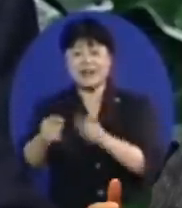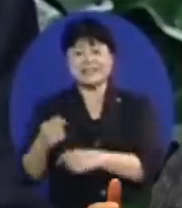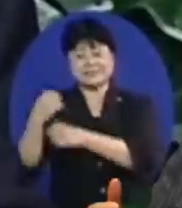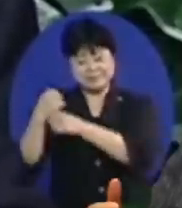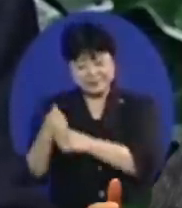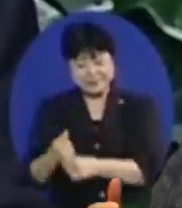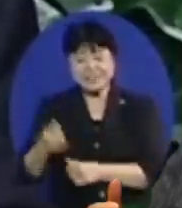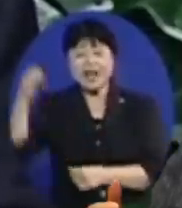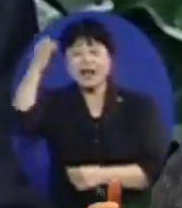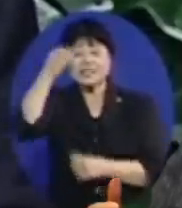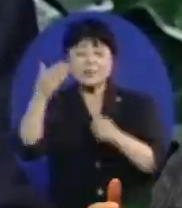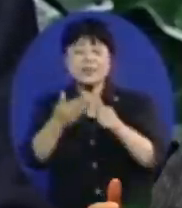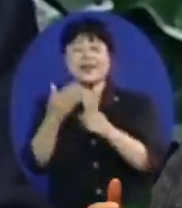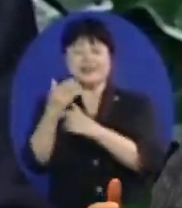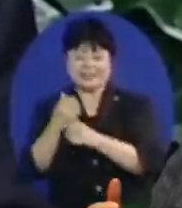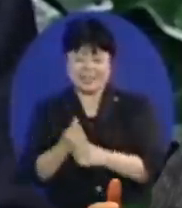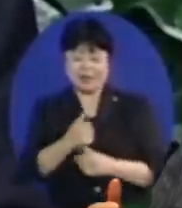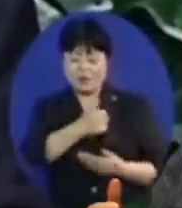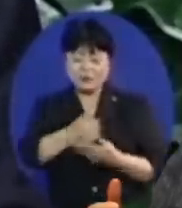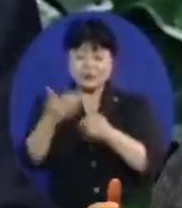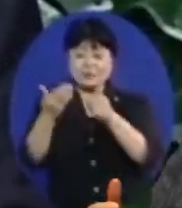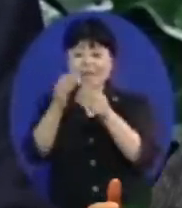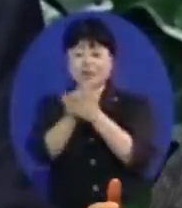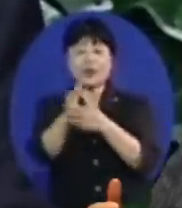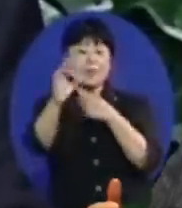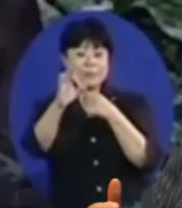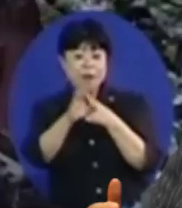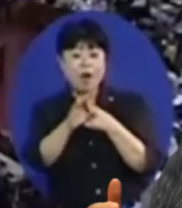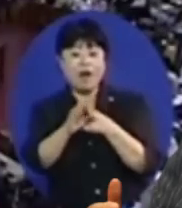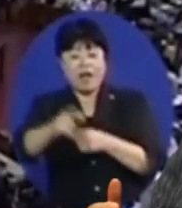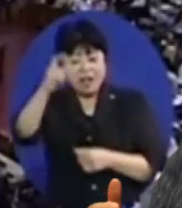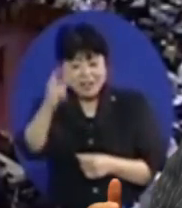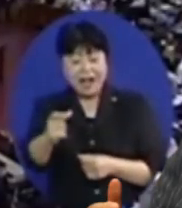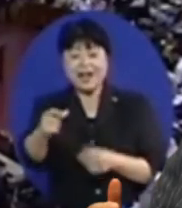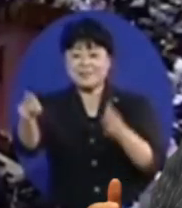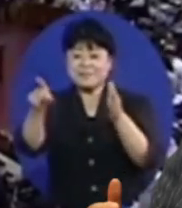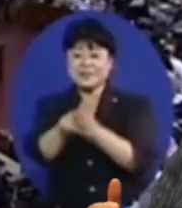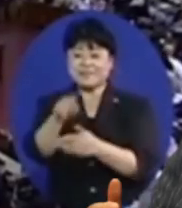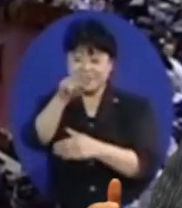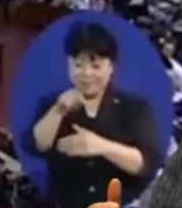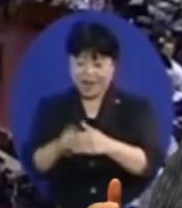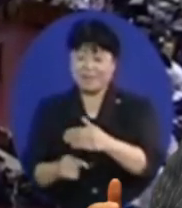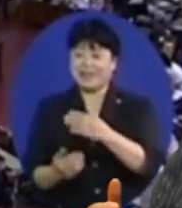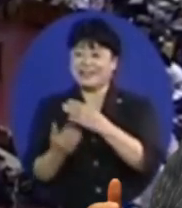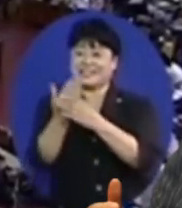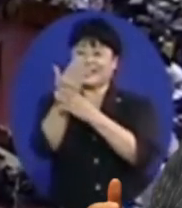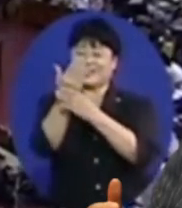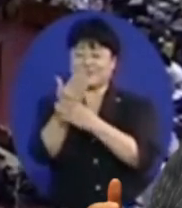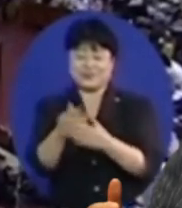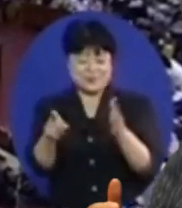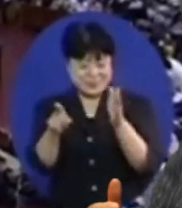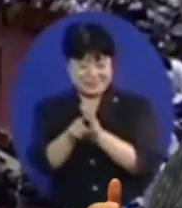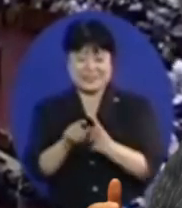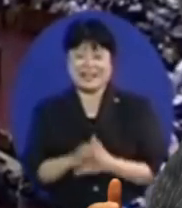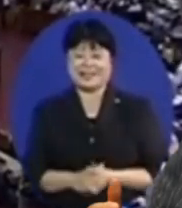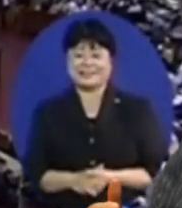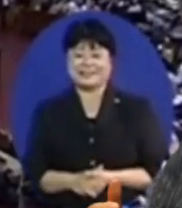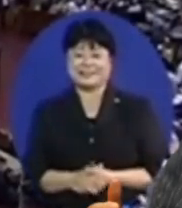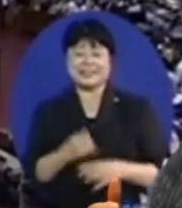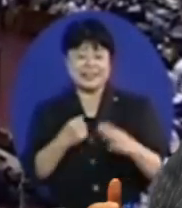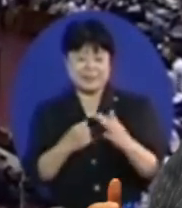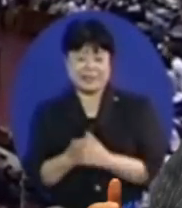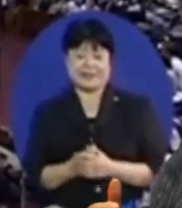의지하고 성령께 의지하고 주님께 기도하면 튼튼한 믿음이 마음속에 유지되는 것입니다.